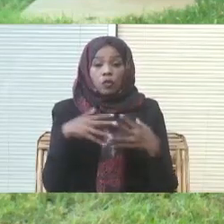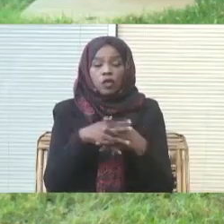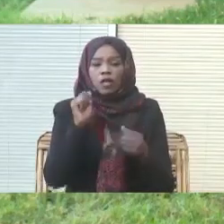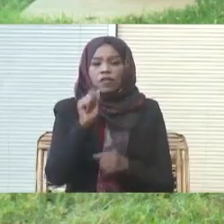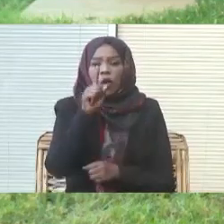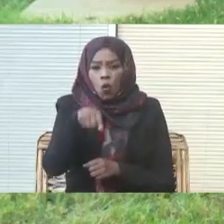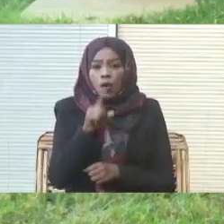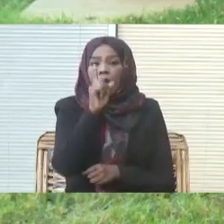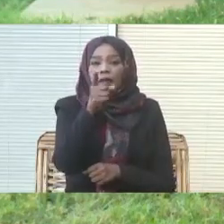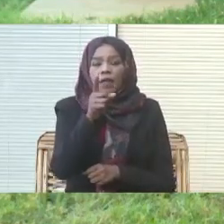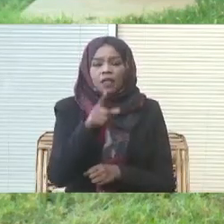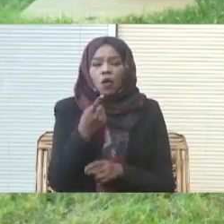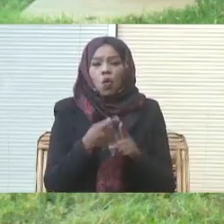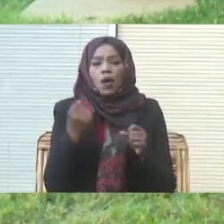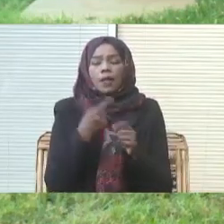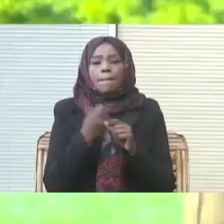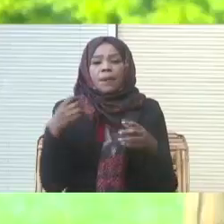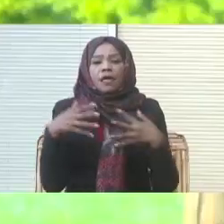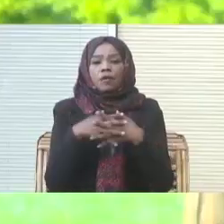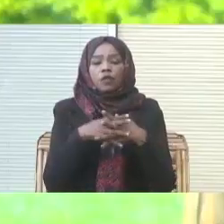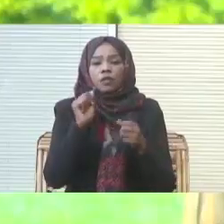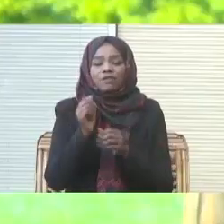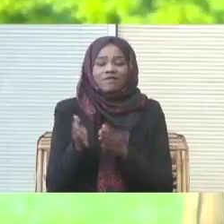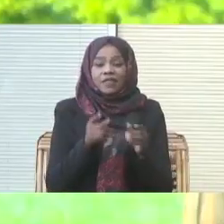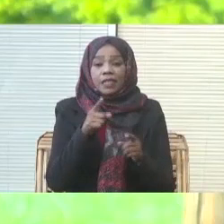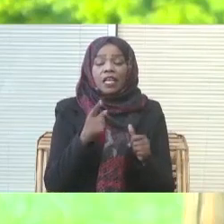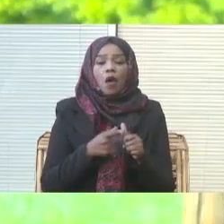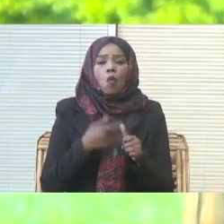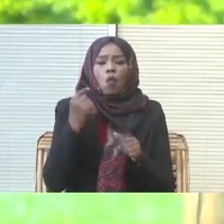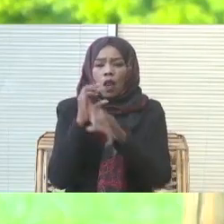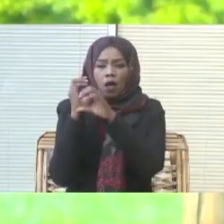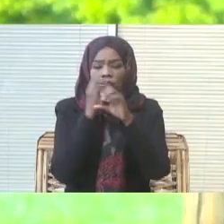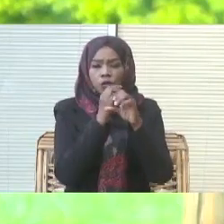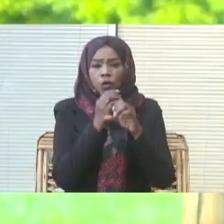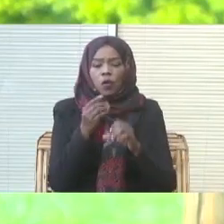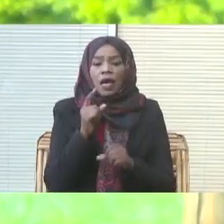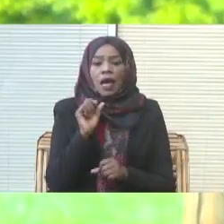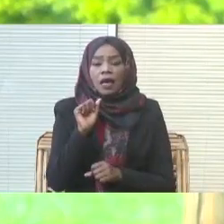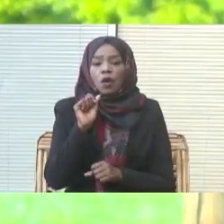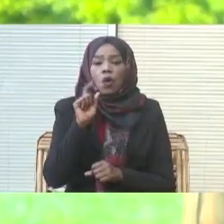انت واحدة من الحاجات برضو كانت جميلة شديد. ايوه دي كان اول لنا فيديو مصرناه، كان فيديو اسمه كون انت،